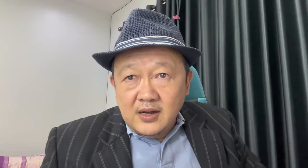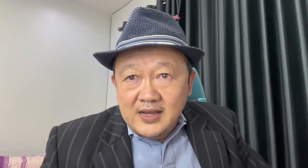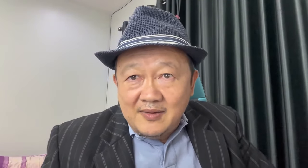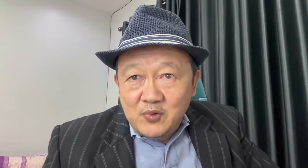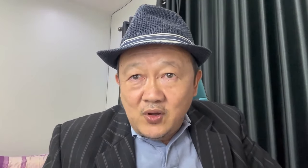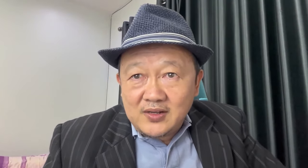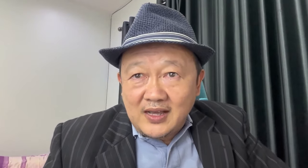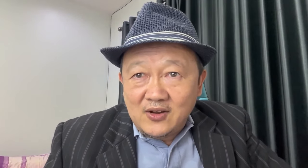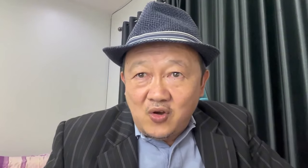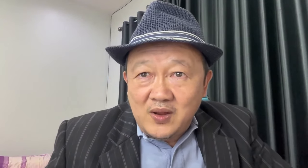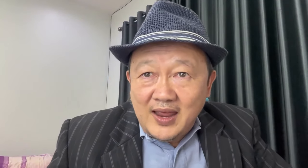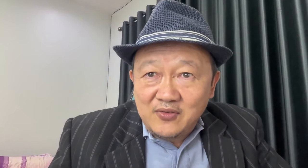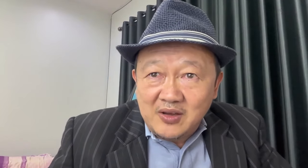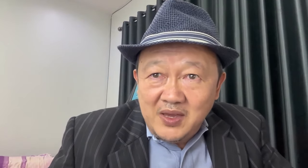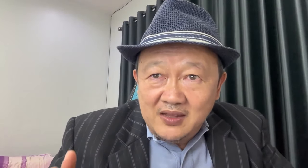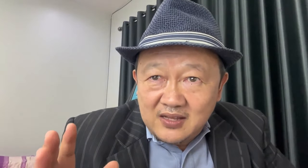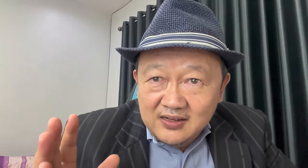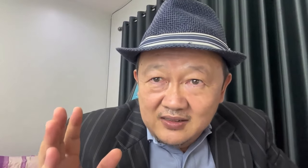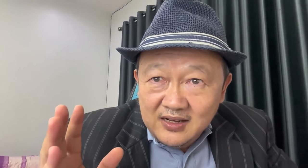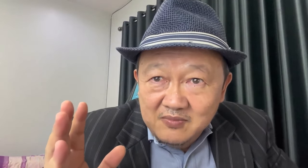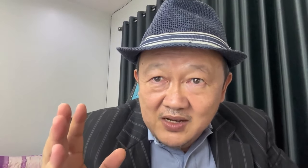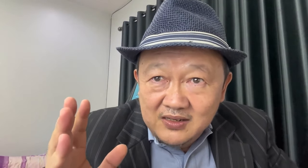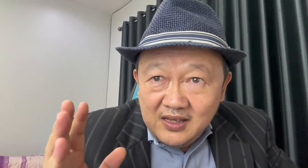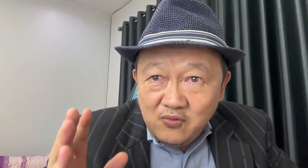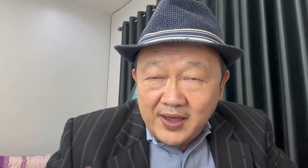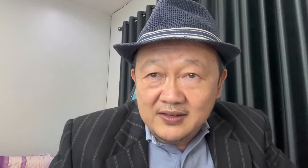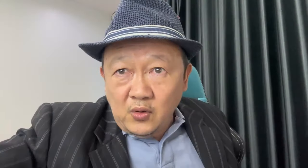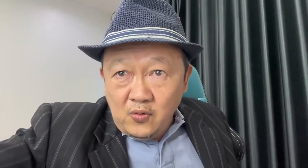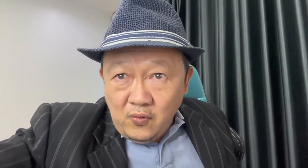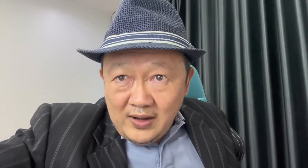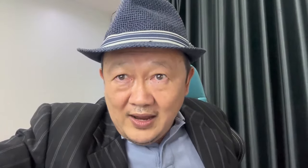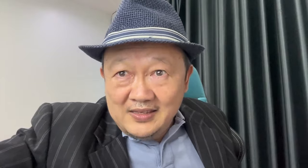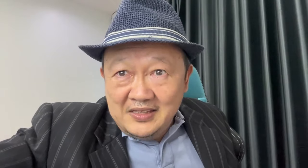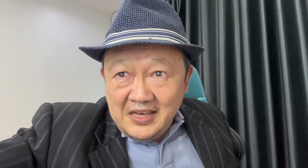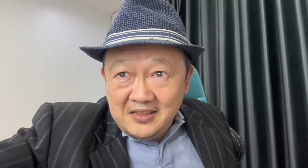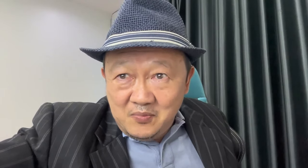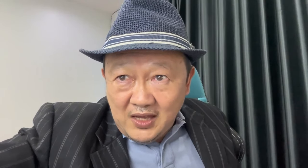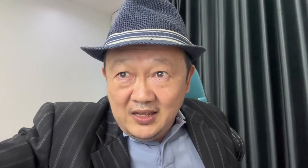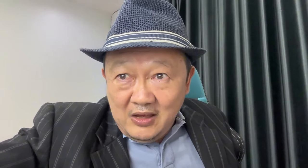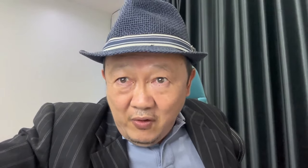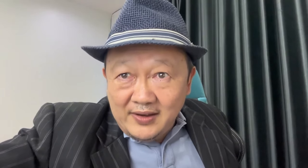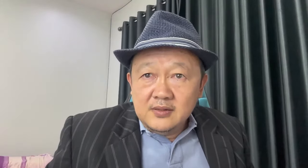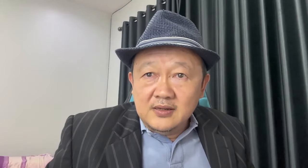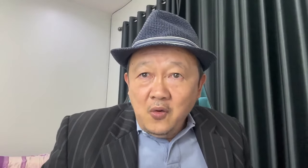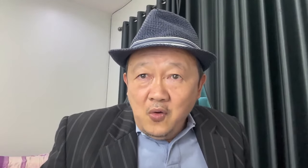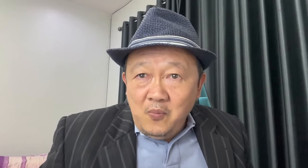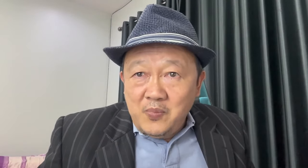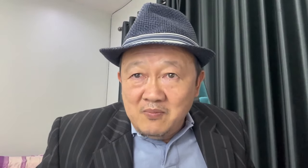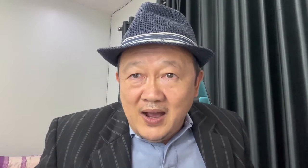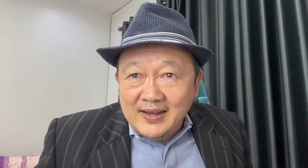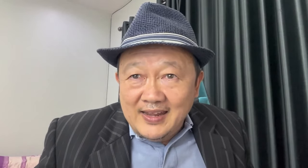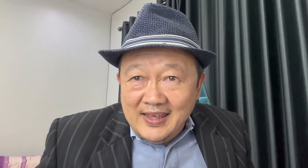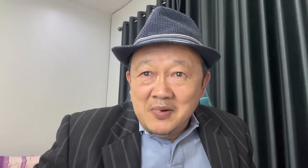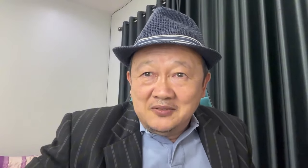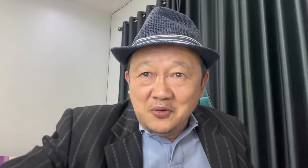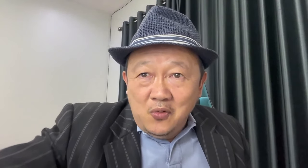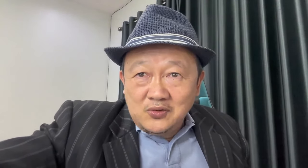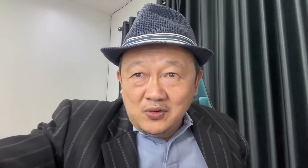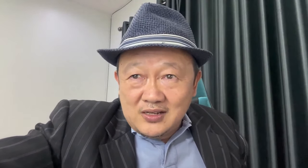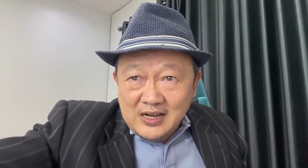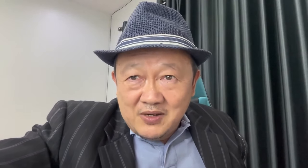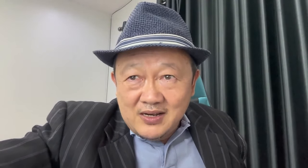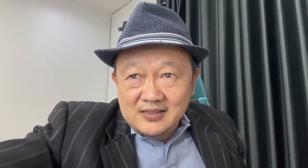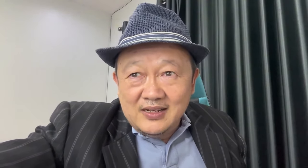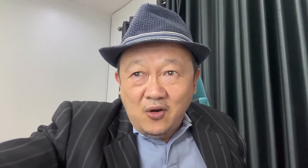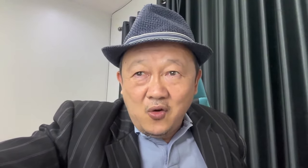วันเคยคำนวณกันออกมาแล้วจะมีถึง 10,000อีวนตกวันละ 27อีวนซึ่งงบประมาณนี้มันสูง